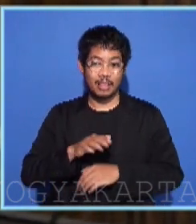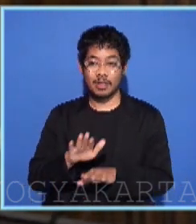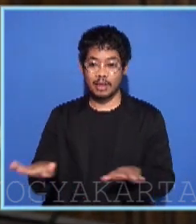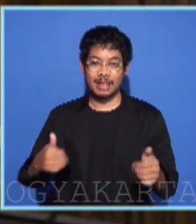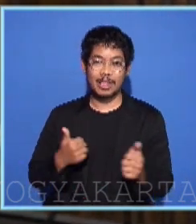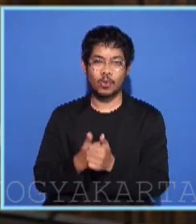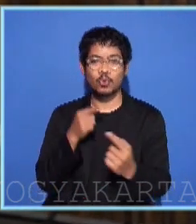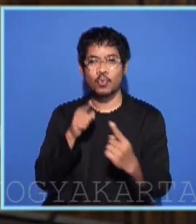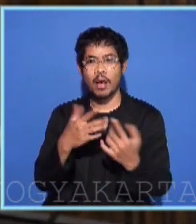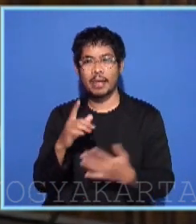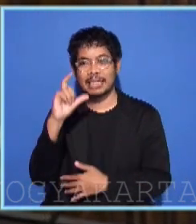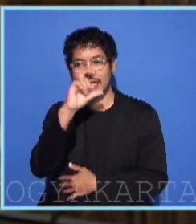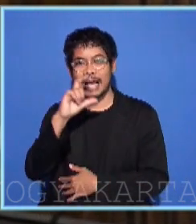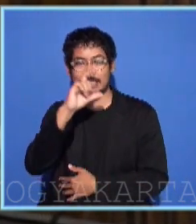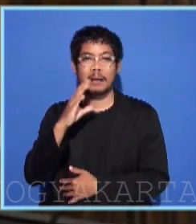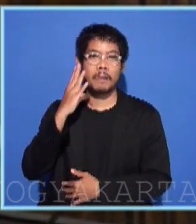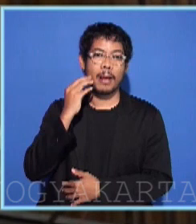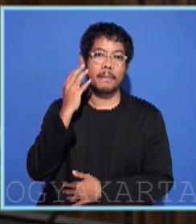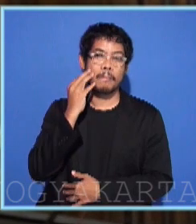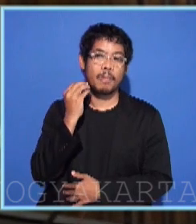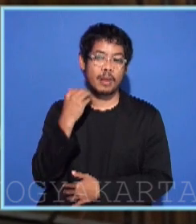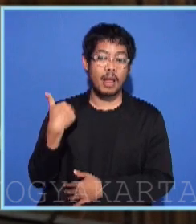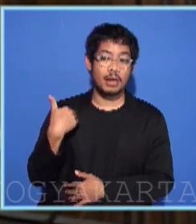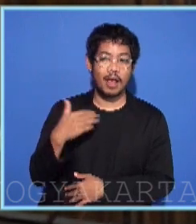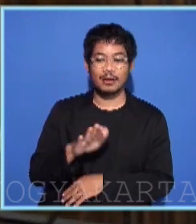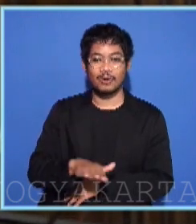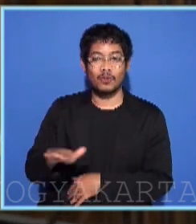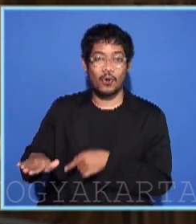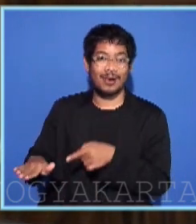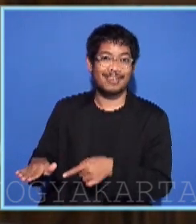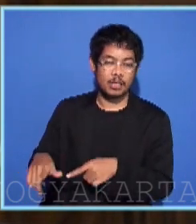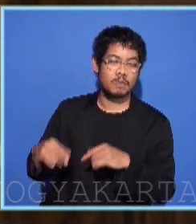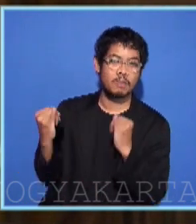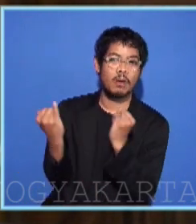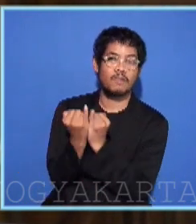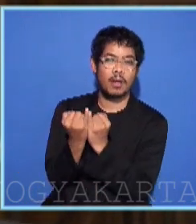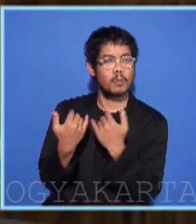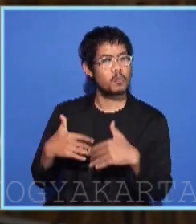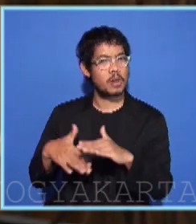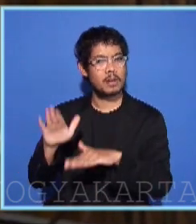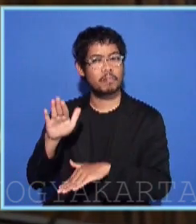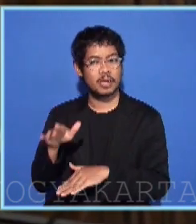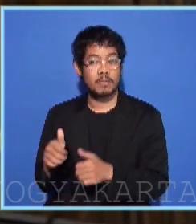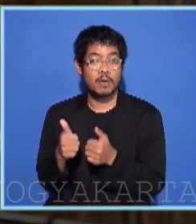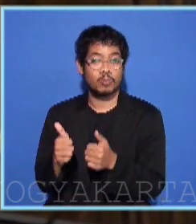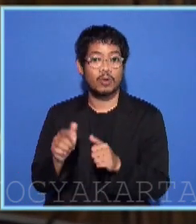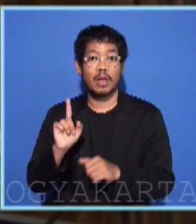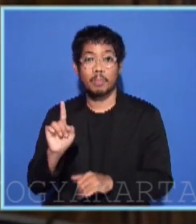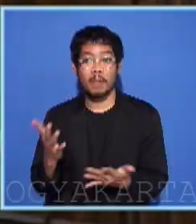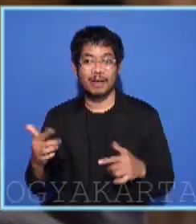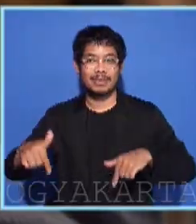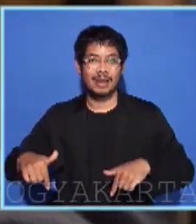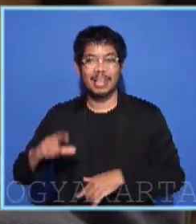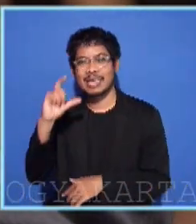cari pengalaman juga. Jadi bisa dibilang ada junior yang melawan lebih tingkatnya elit, tapi di sini untuk pembibitan juga.